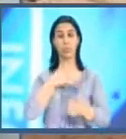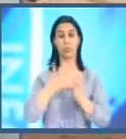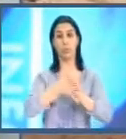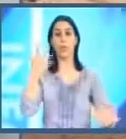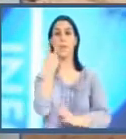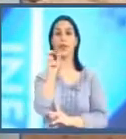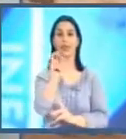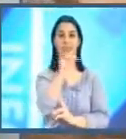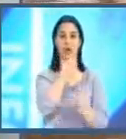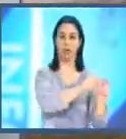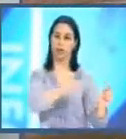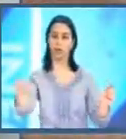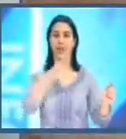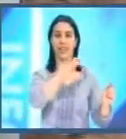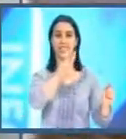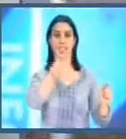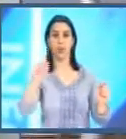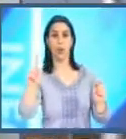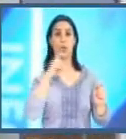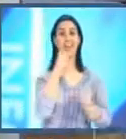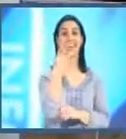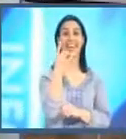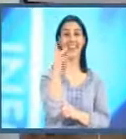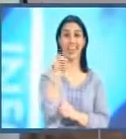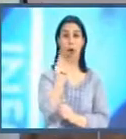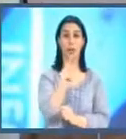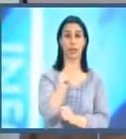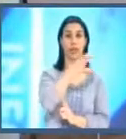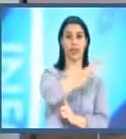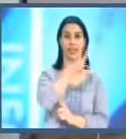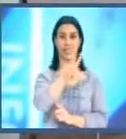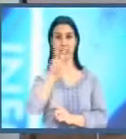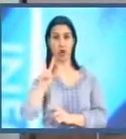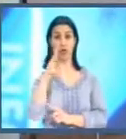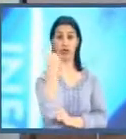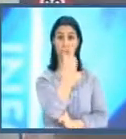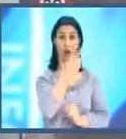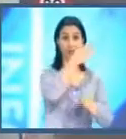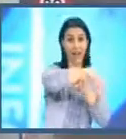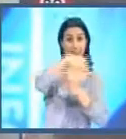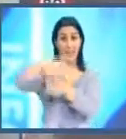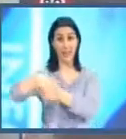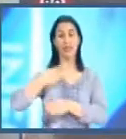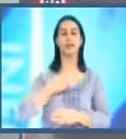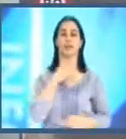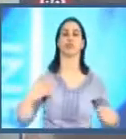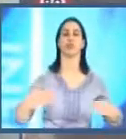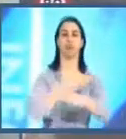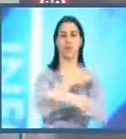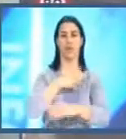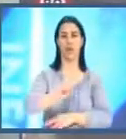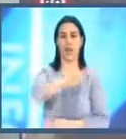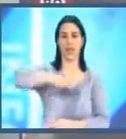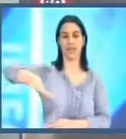la C31 i en poc menys de 15 de la C32, dues vies que passen per la nostra ciutat. En aquestes es limita